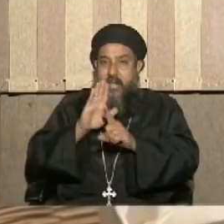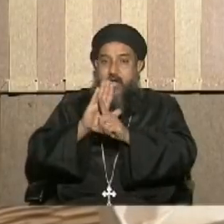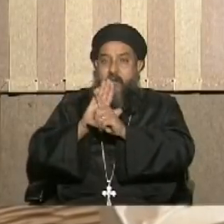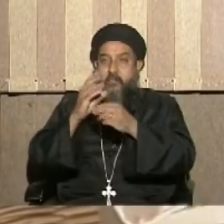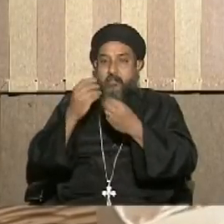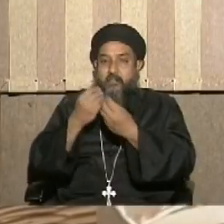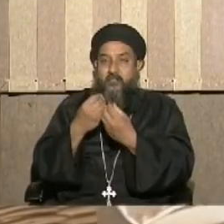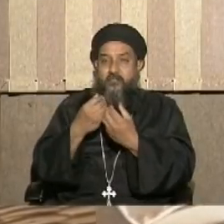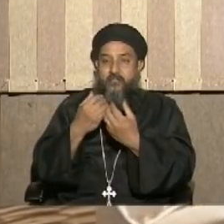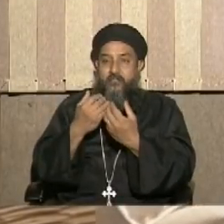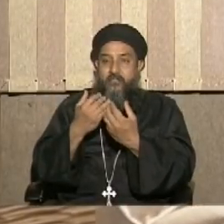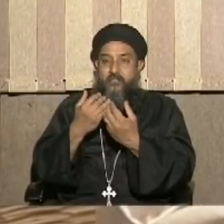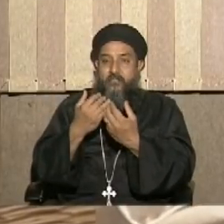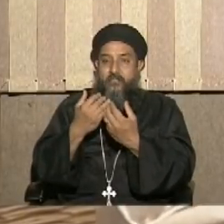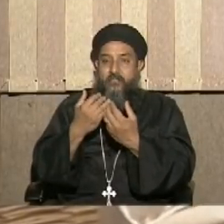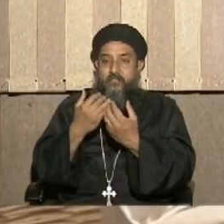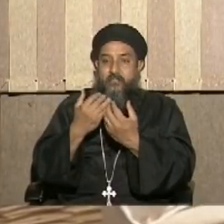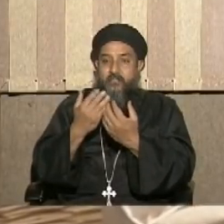خدوني معاكم،